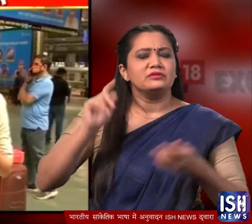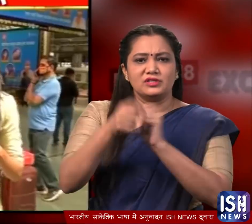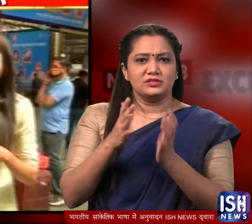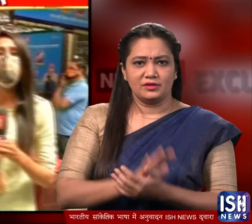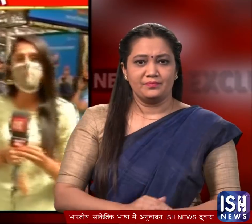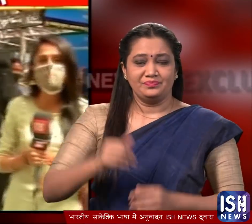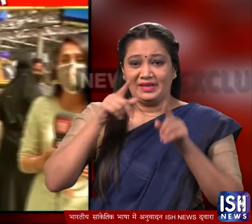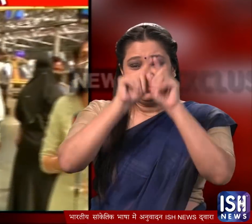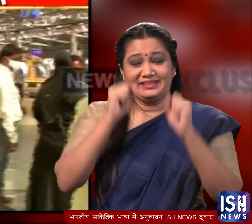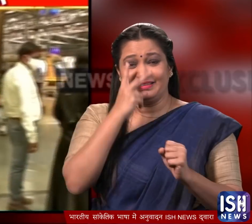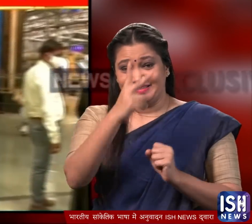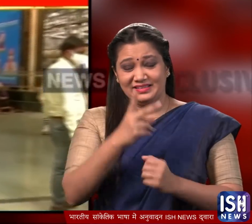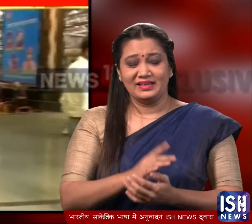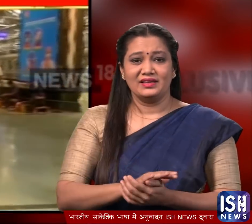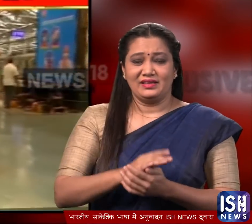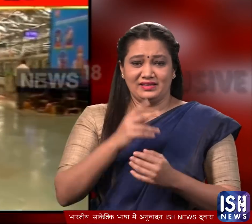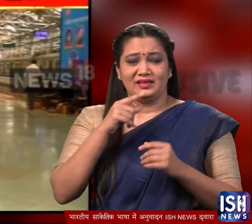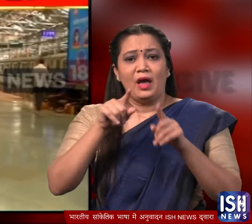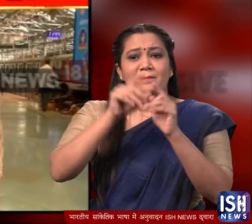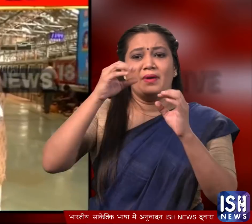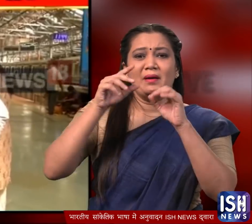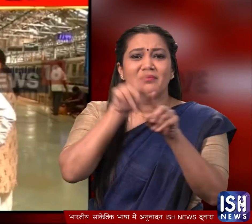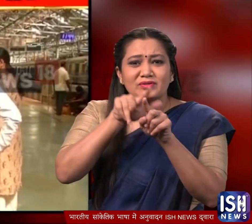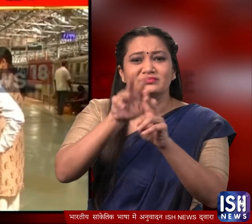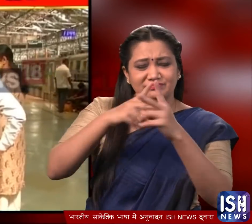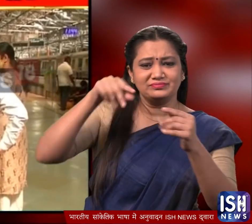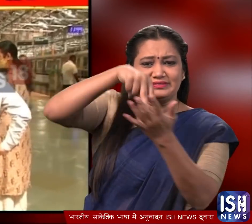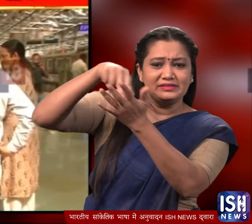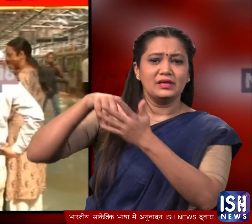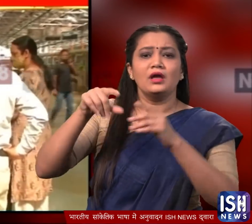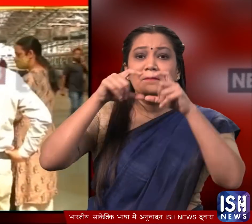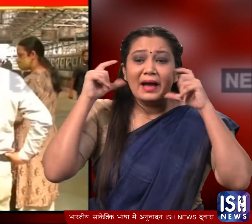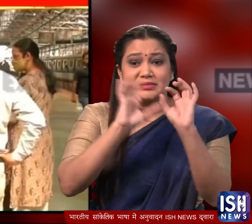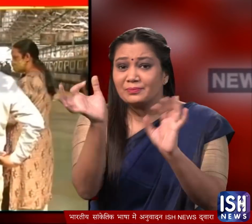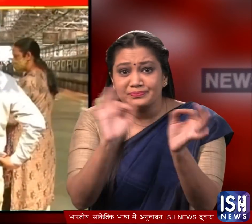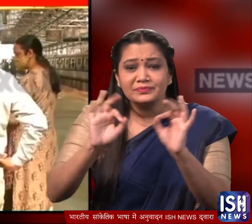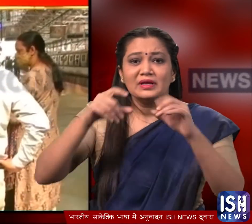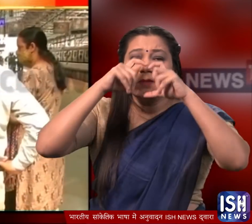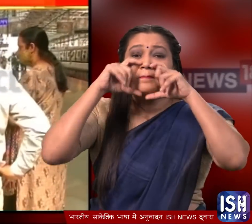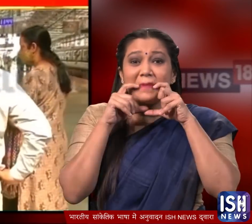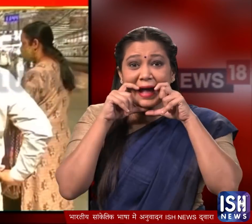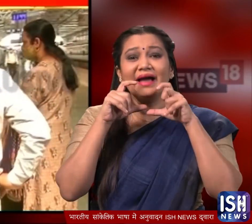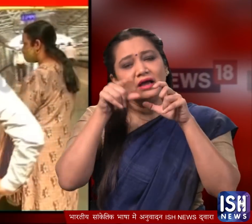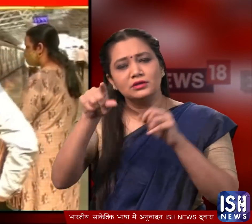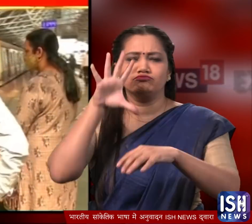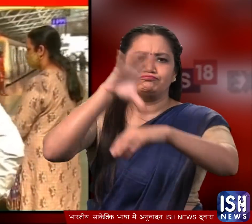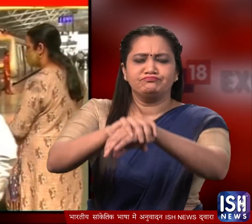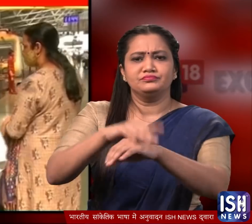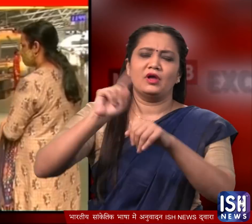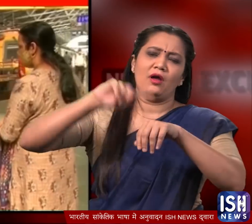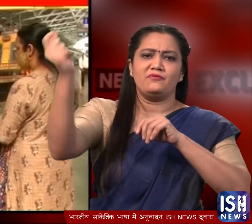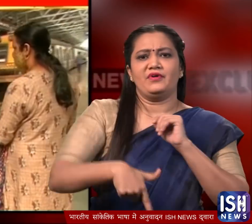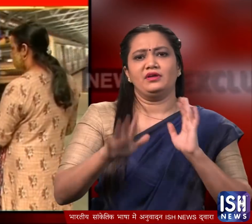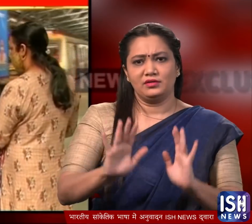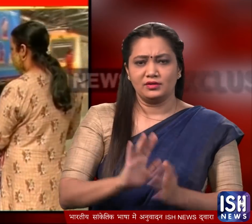बदला। आप मेरे पीछे देख सकते हैं कि बीएमसी के कर्मचारी मौजूद हैं और जिन्होंने भी मास्क नहीं पहना है या मास्क नाक के नीचे पहना है, उन्हें